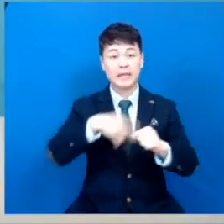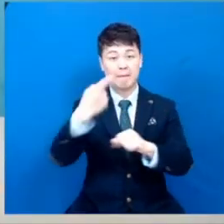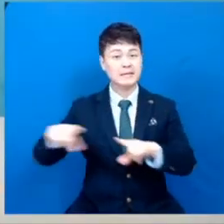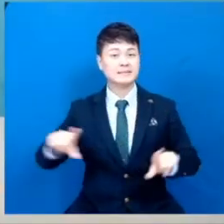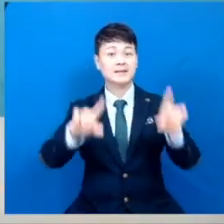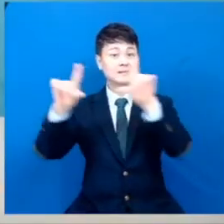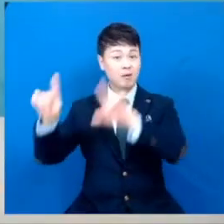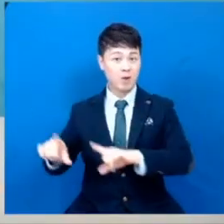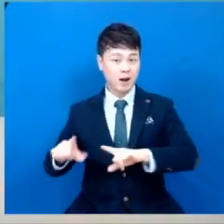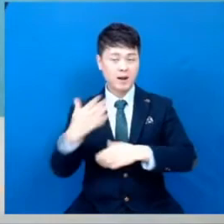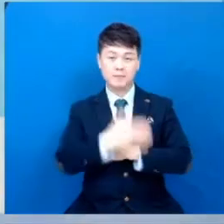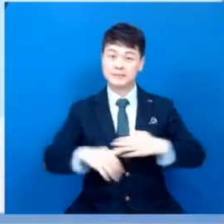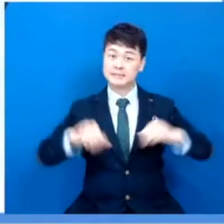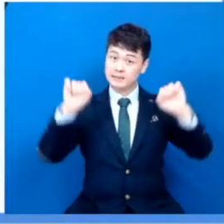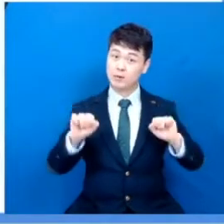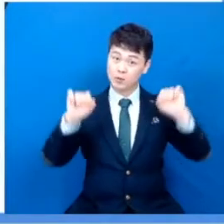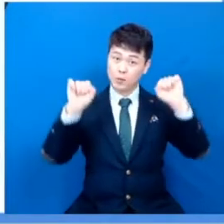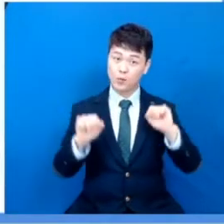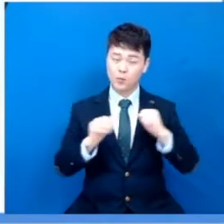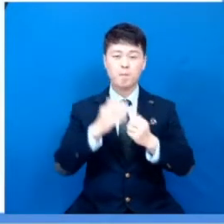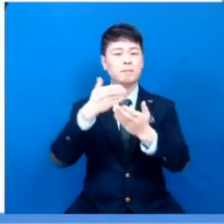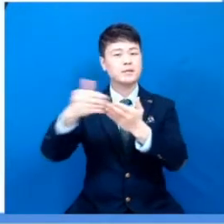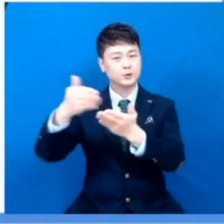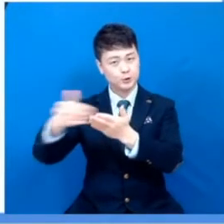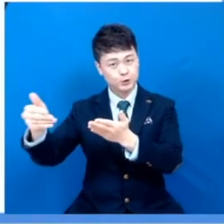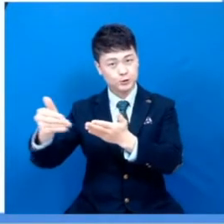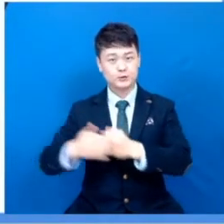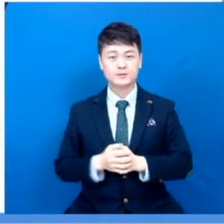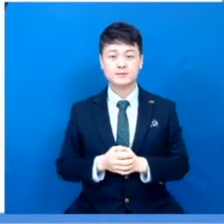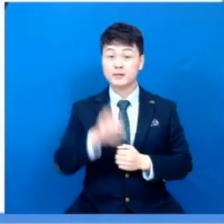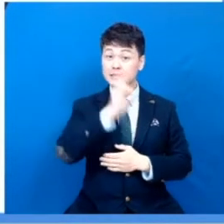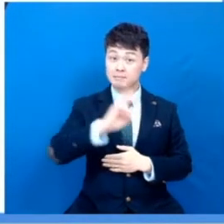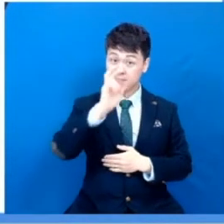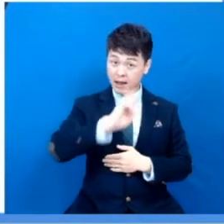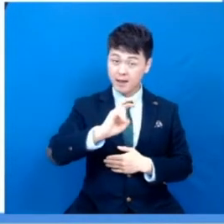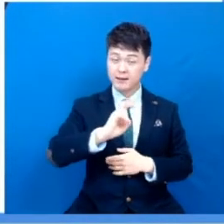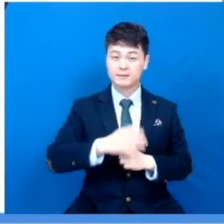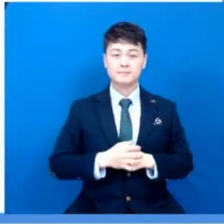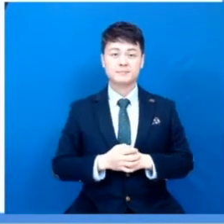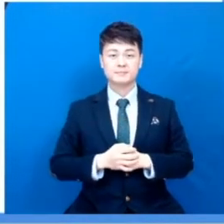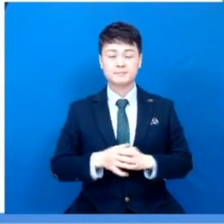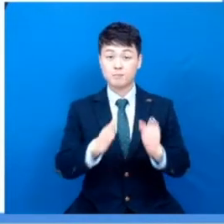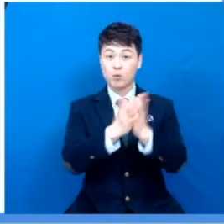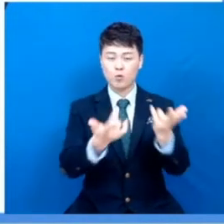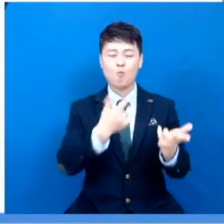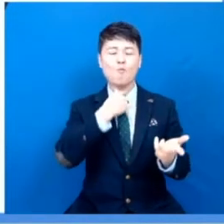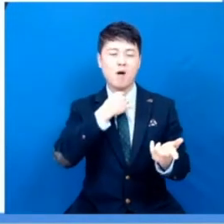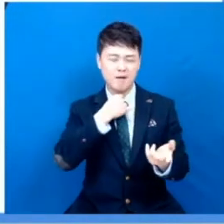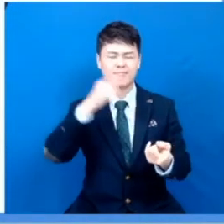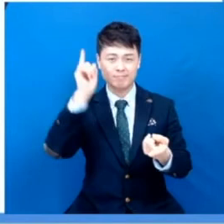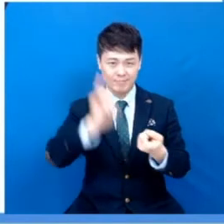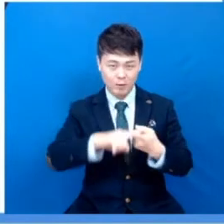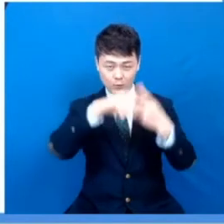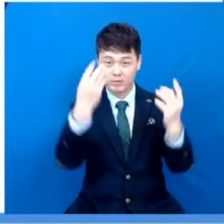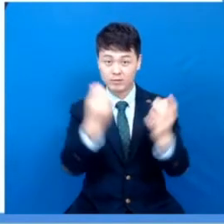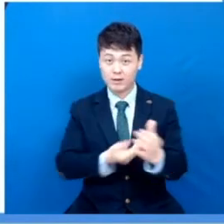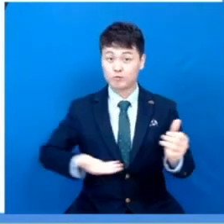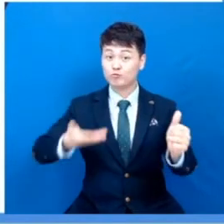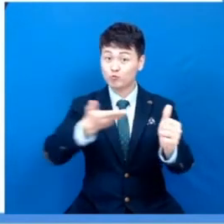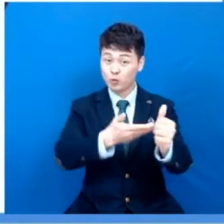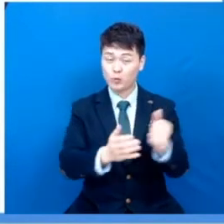훈련 신체활동 미술활동 음악활동 등 본인이 선호하는 활동과 함께